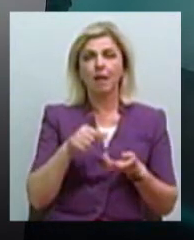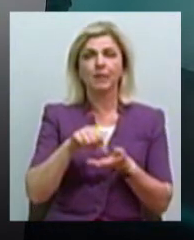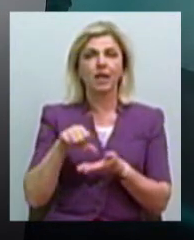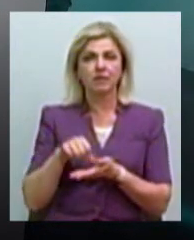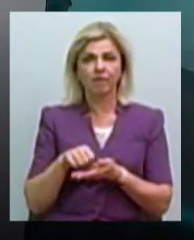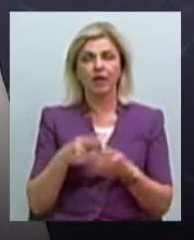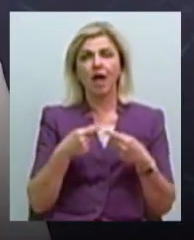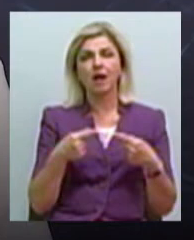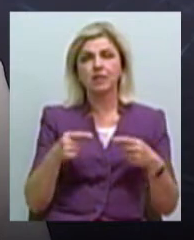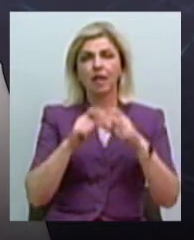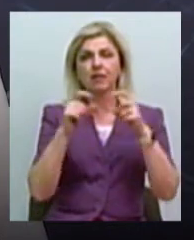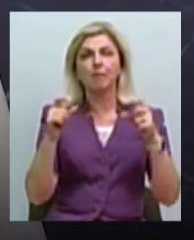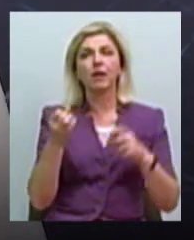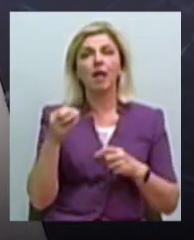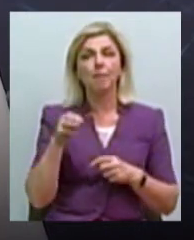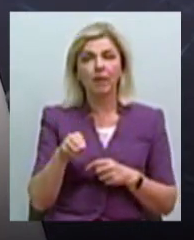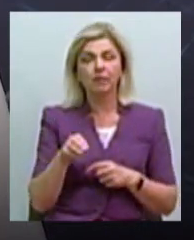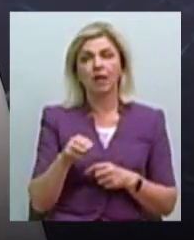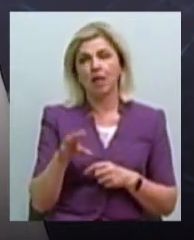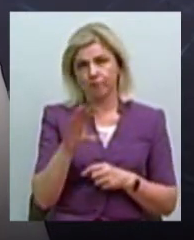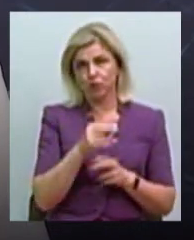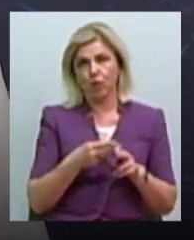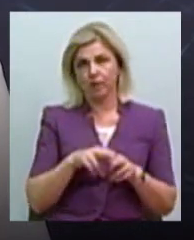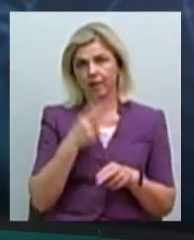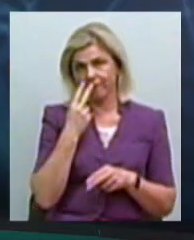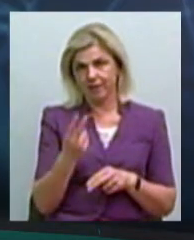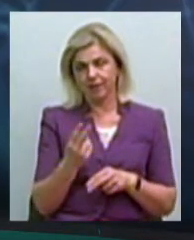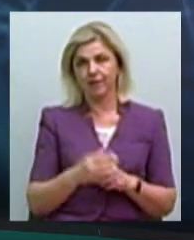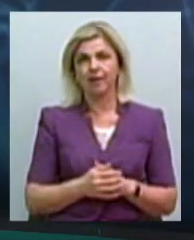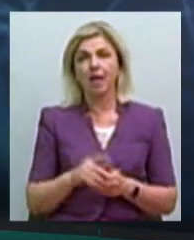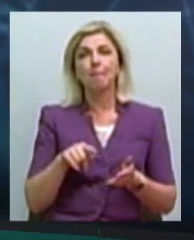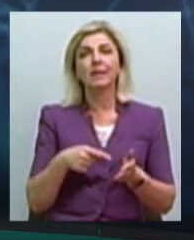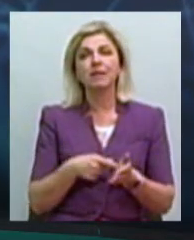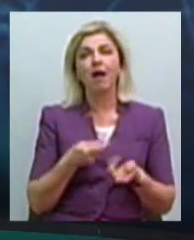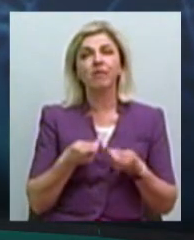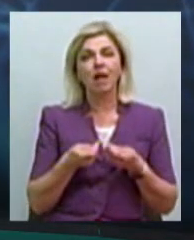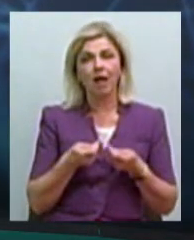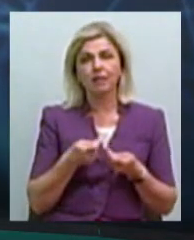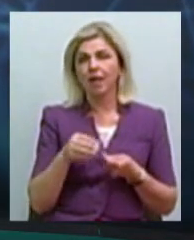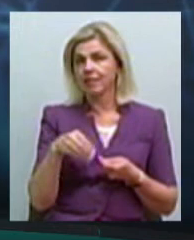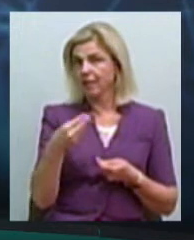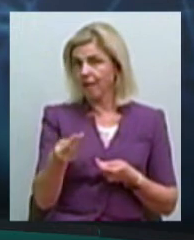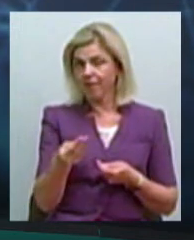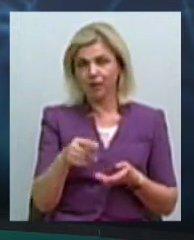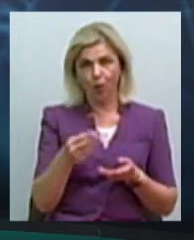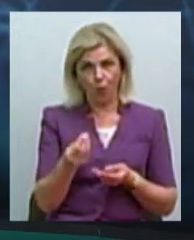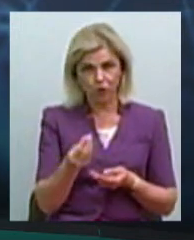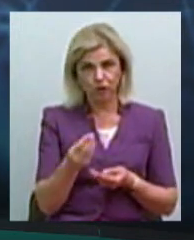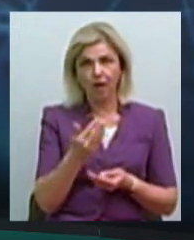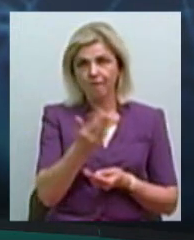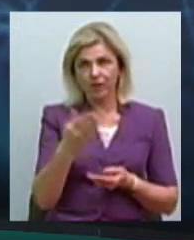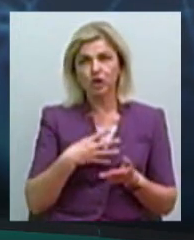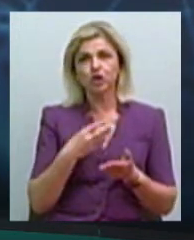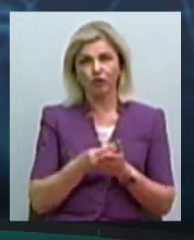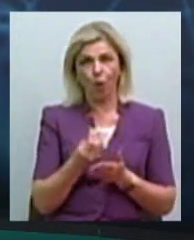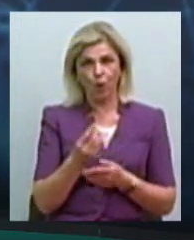разных департаментов, вони предварительно это видели. Тобто міська влада не давала на це кошти. Ви виключно своїми коштами